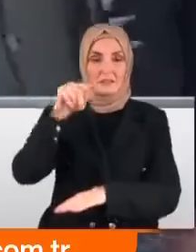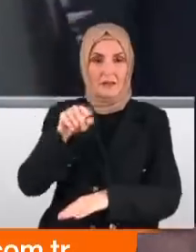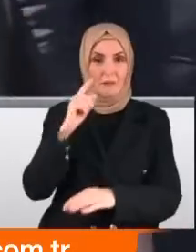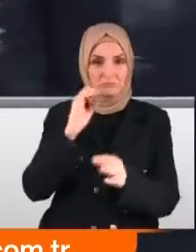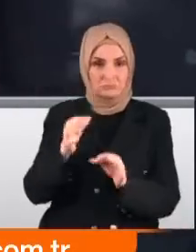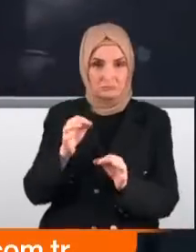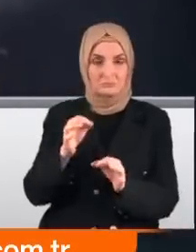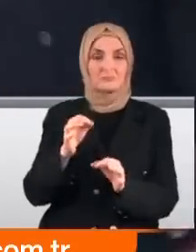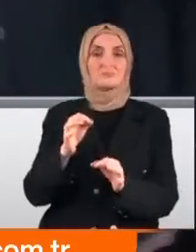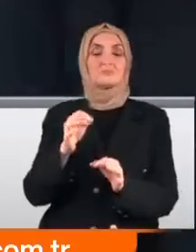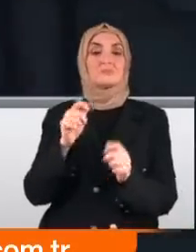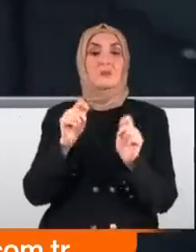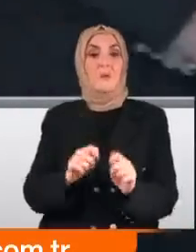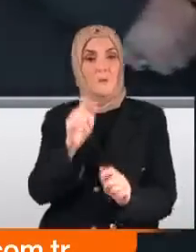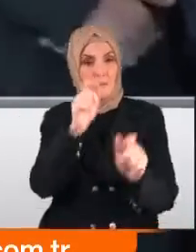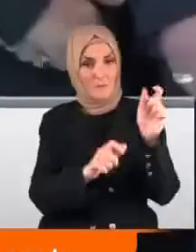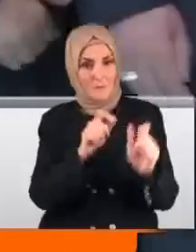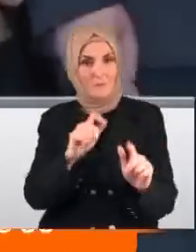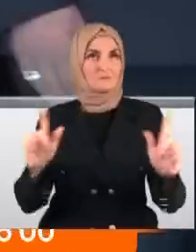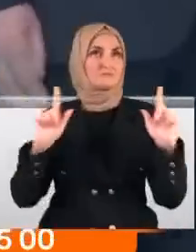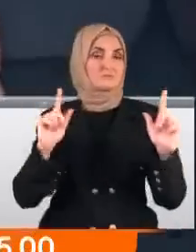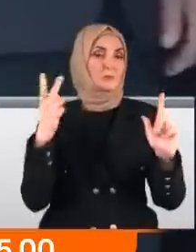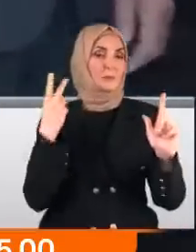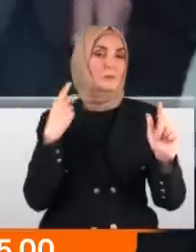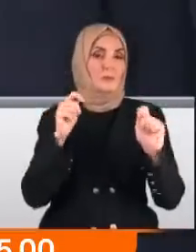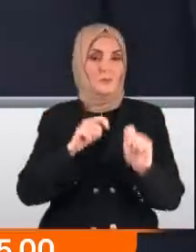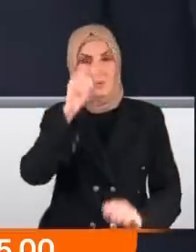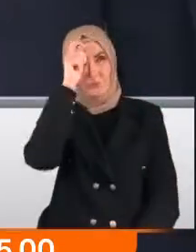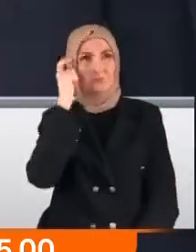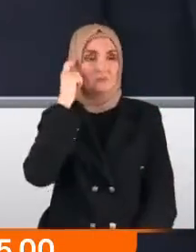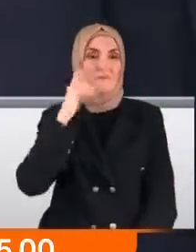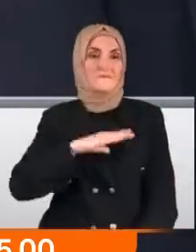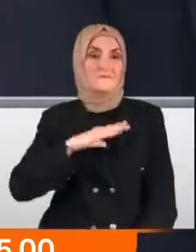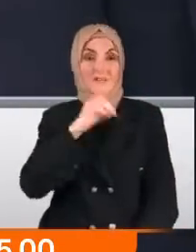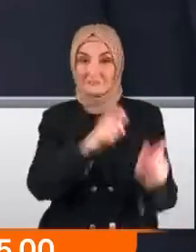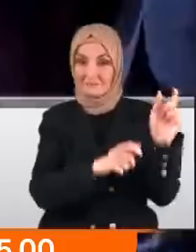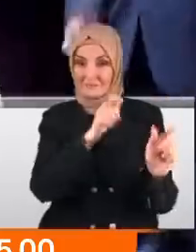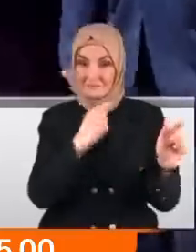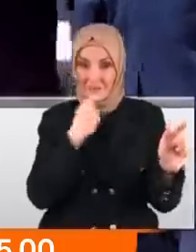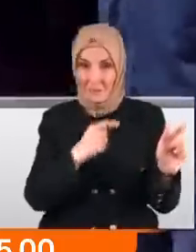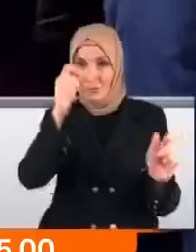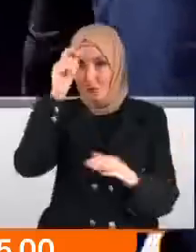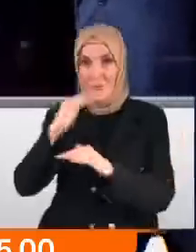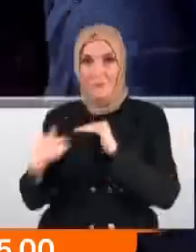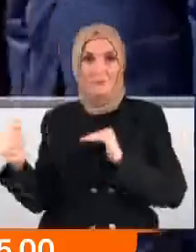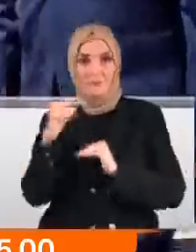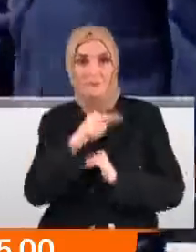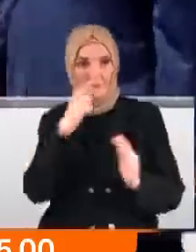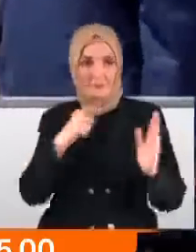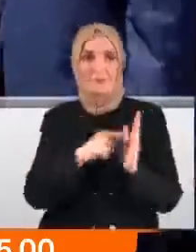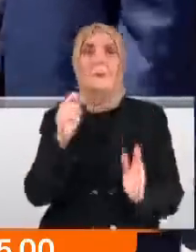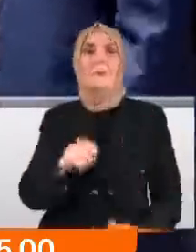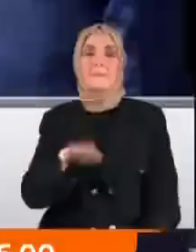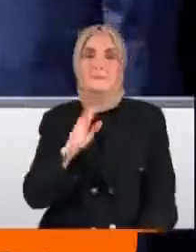milliyetçileriyle, vitrin süsü milliyetçilerle, vazo milliyetçileriyle, Türk milletinin işi olmaz. Ülkücü şehitleri anma